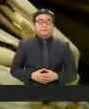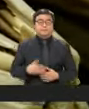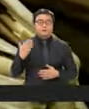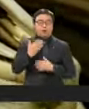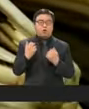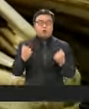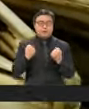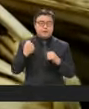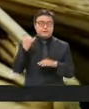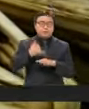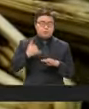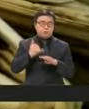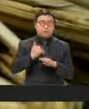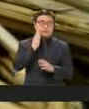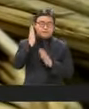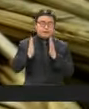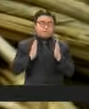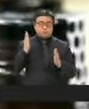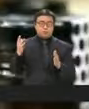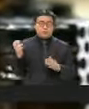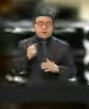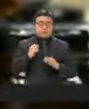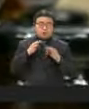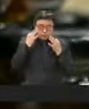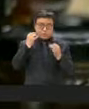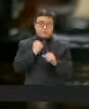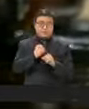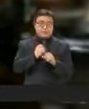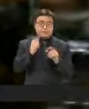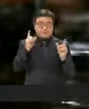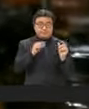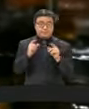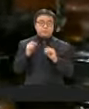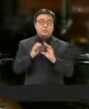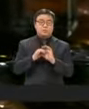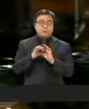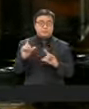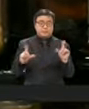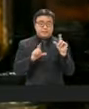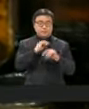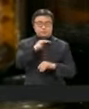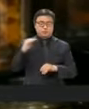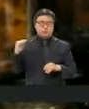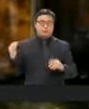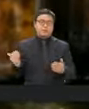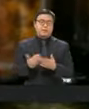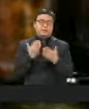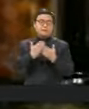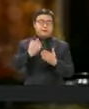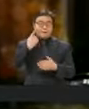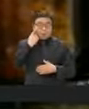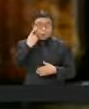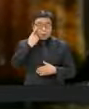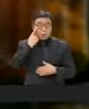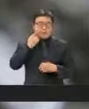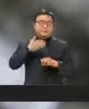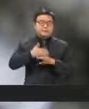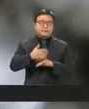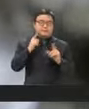건강한 농산물로 정성 들여 만든 음식. 이를 통해 삶의 질을 높이자는 것이 바로 슬로우푸드